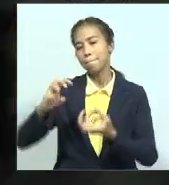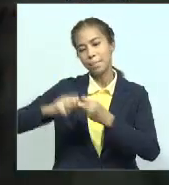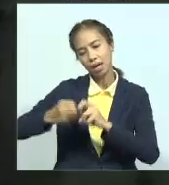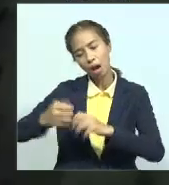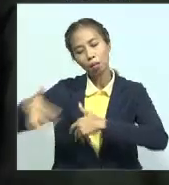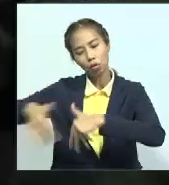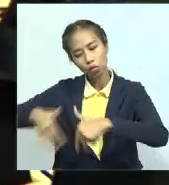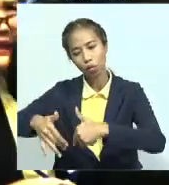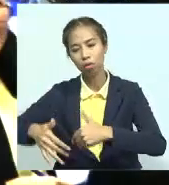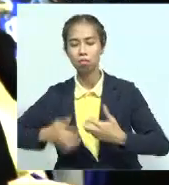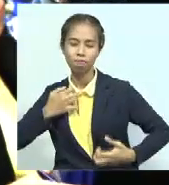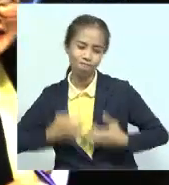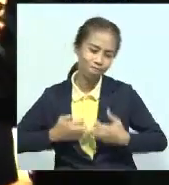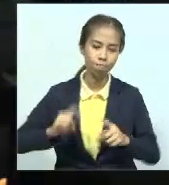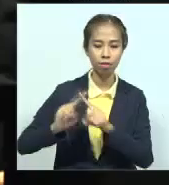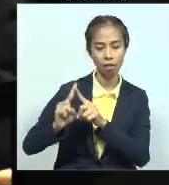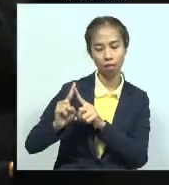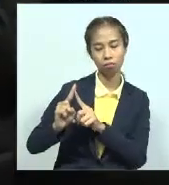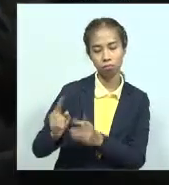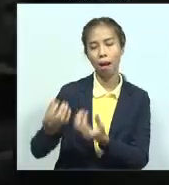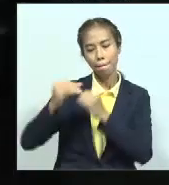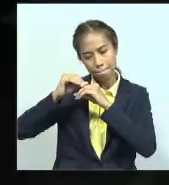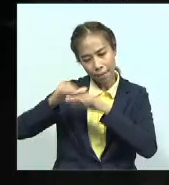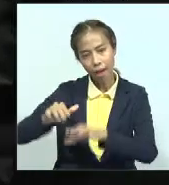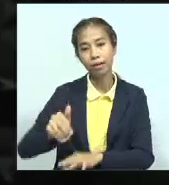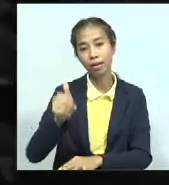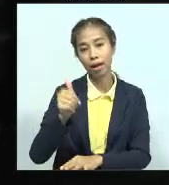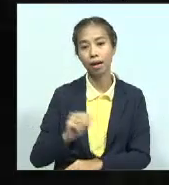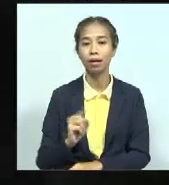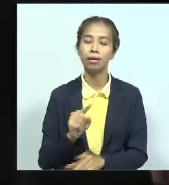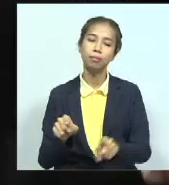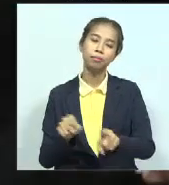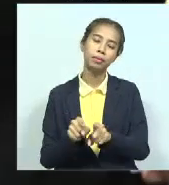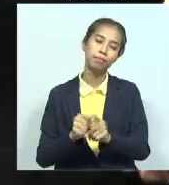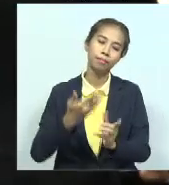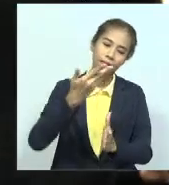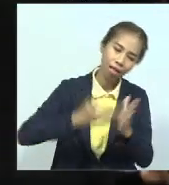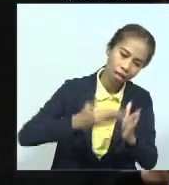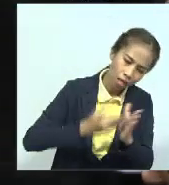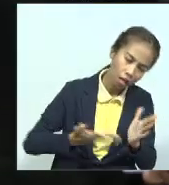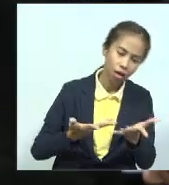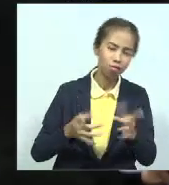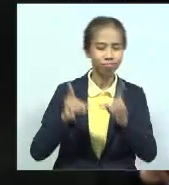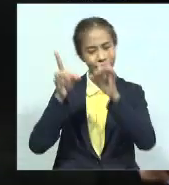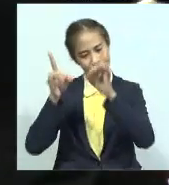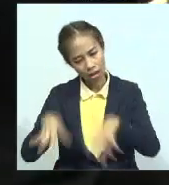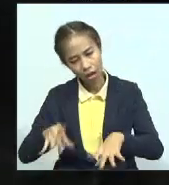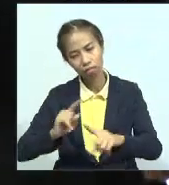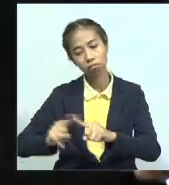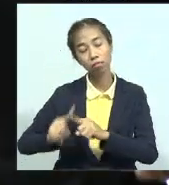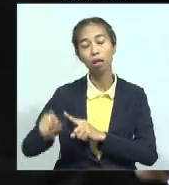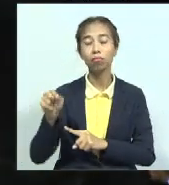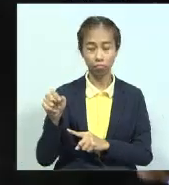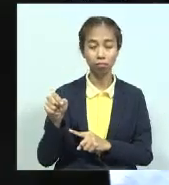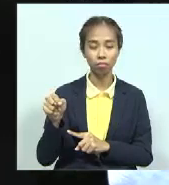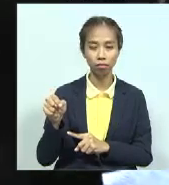ในข้อความขัดแย้งก็ดีในเรื่องความไม่สะดวกในเรื่องถูกรังแกโดยอิทธิพลถูกกลั่นแกล้งหรื